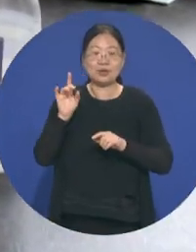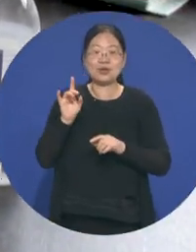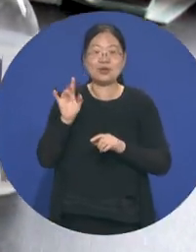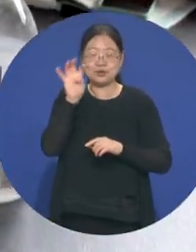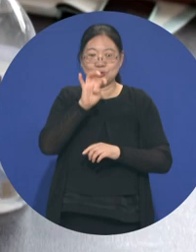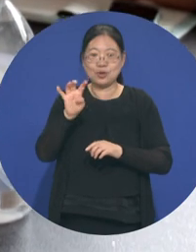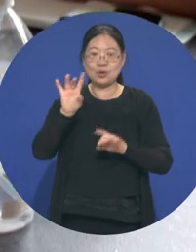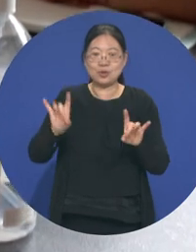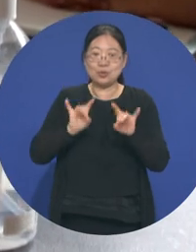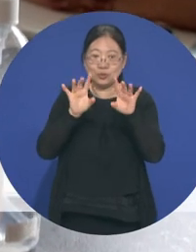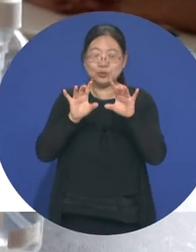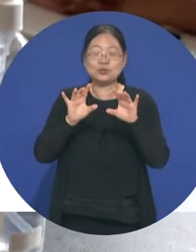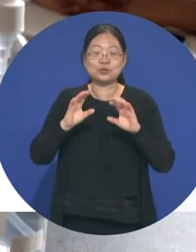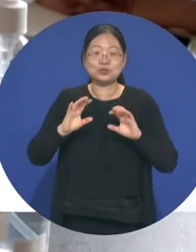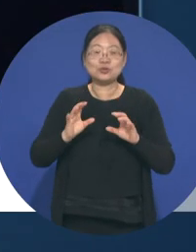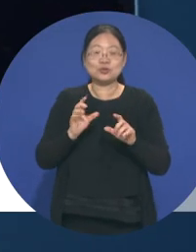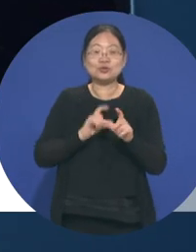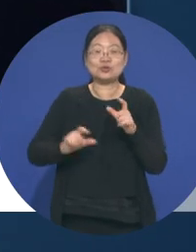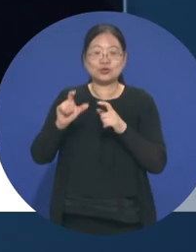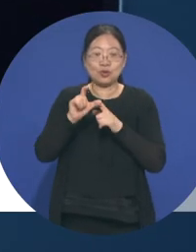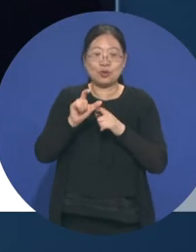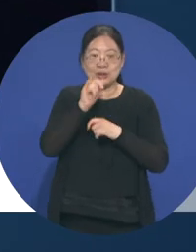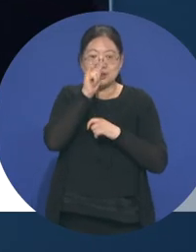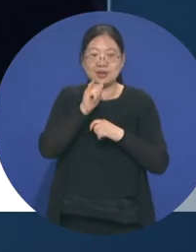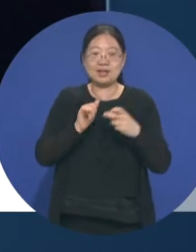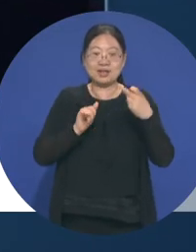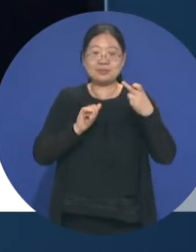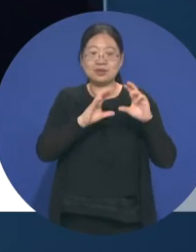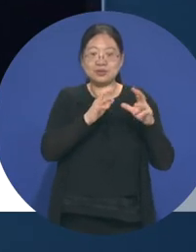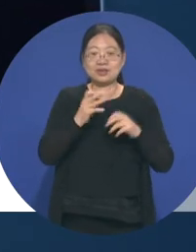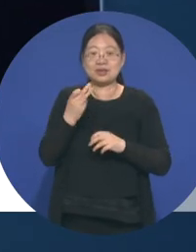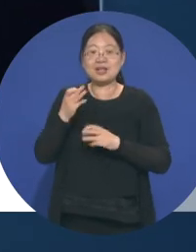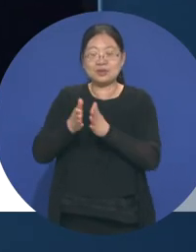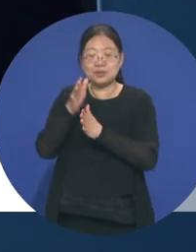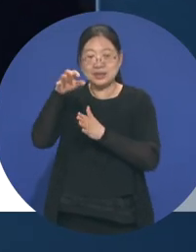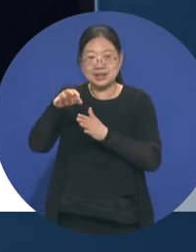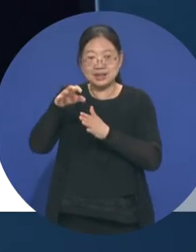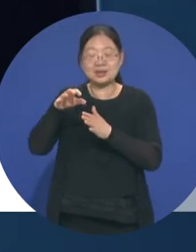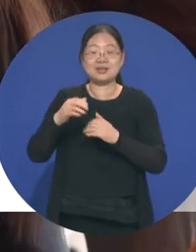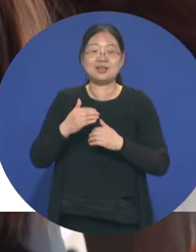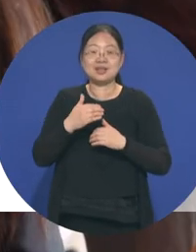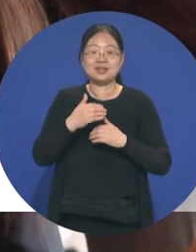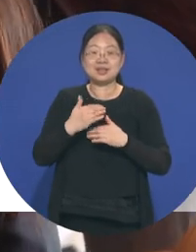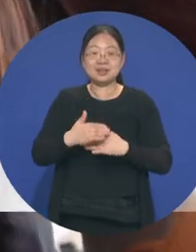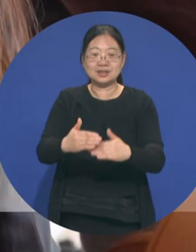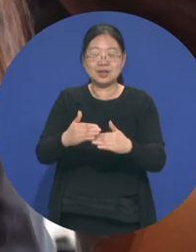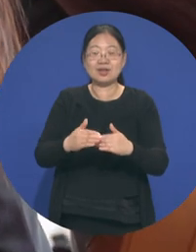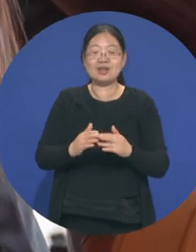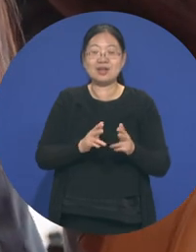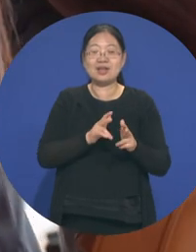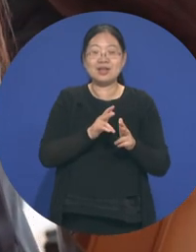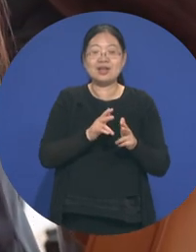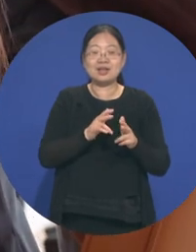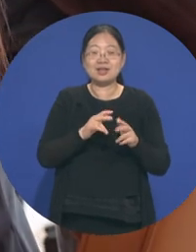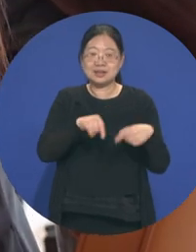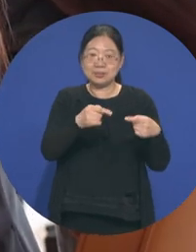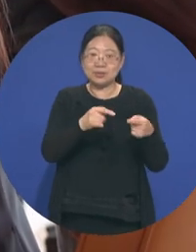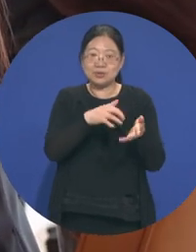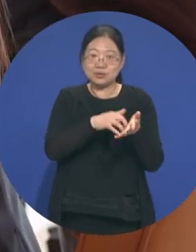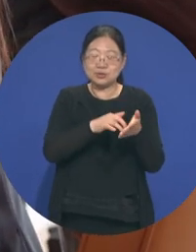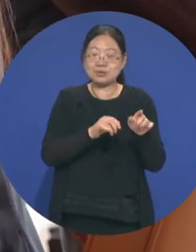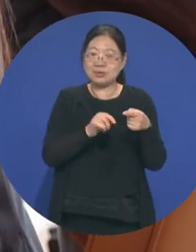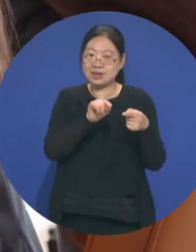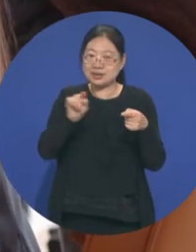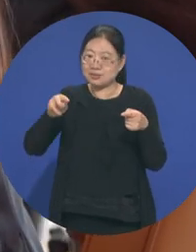유럽 호주 등의 국가가 추가돼 12개국 13개 도시에서 진행할 예정 사업 대상 이론도 100명에서 200명으로